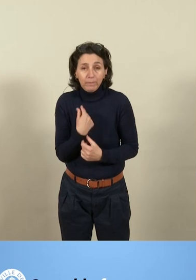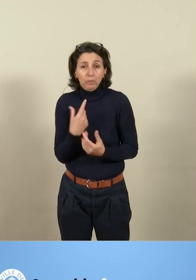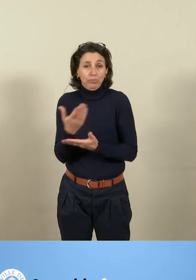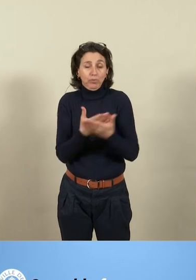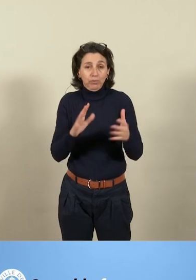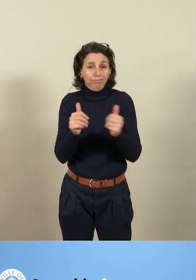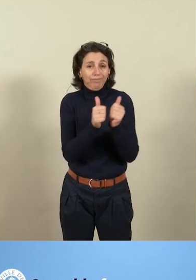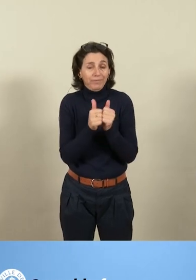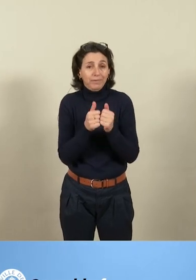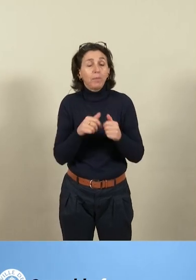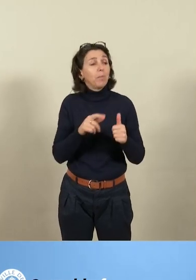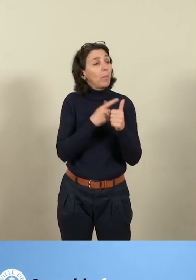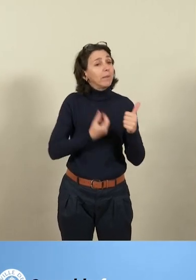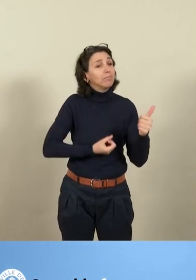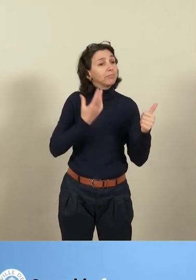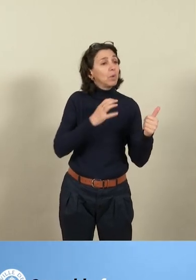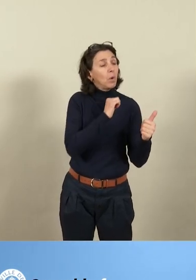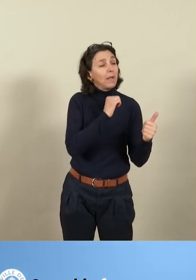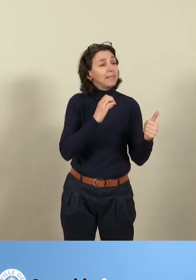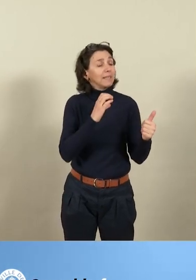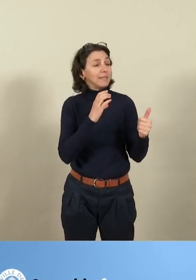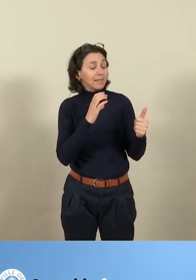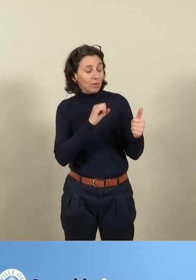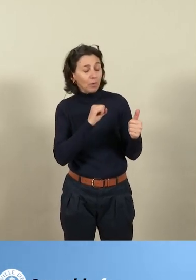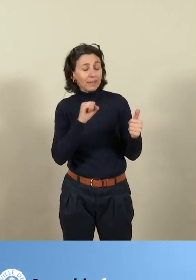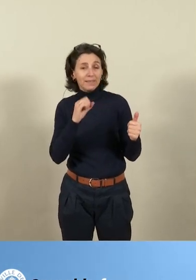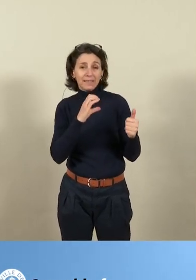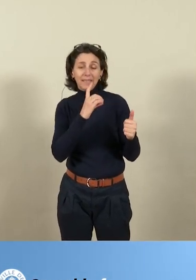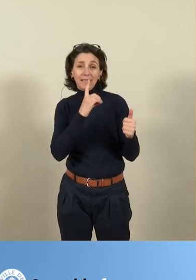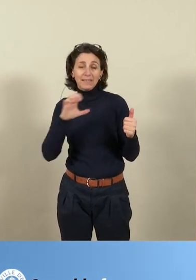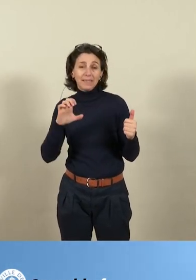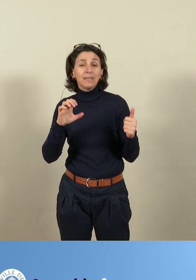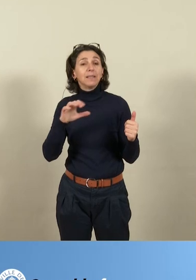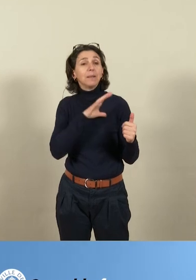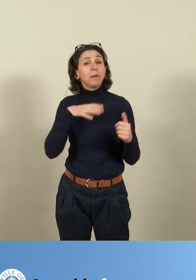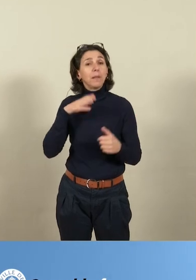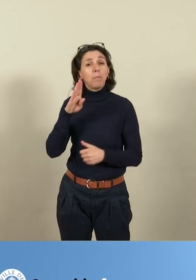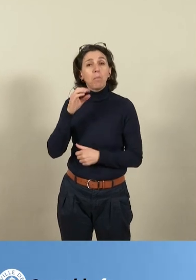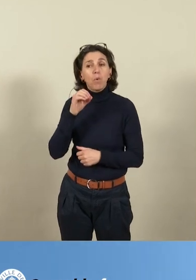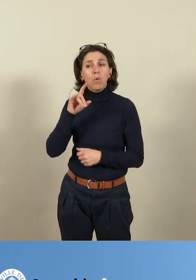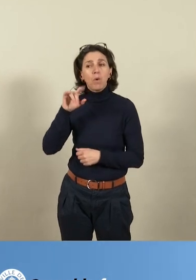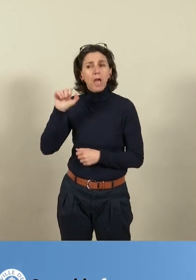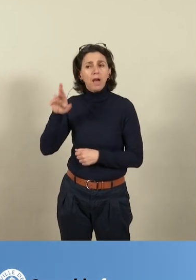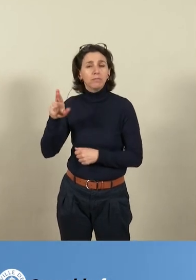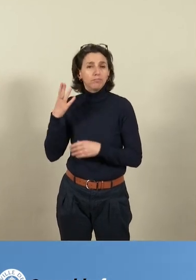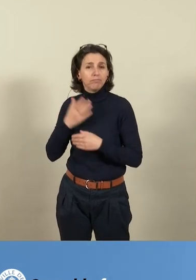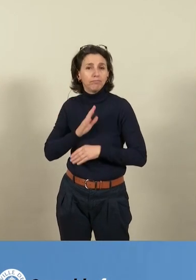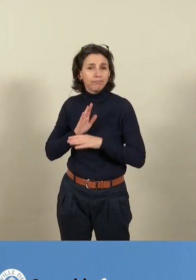je donne la parole en premier à oscddc qui présente madame Boer vous avez la